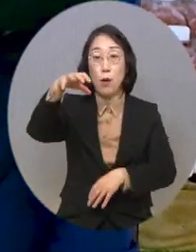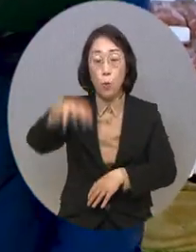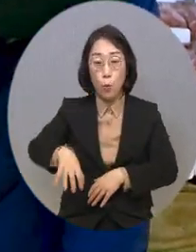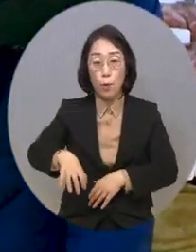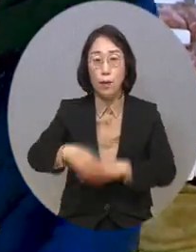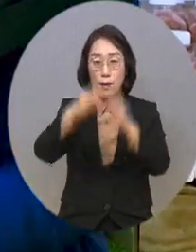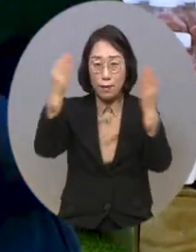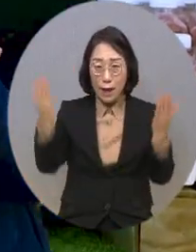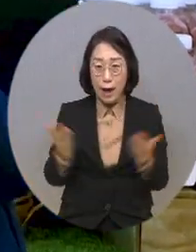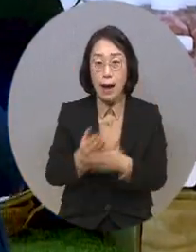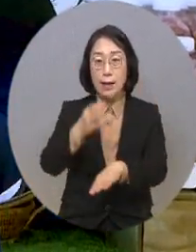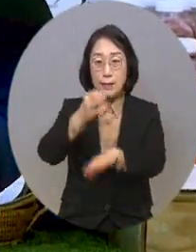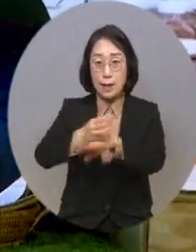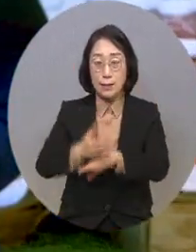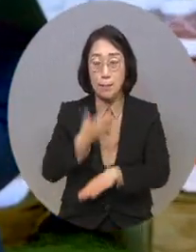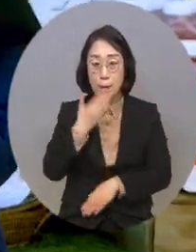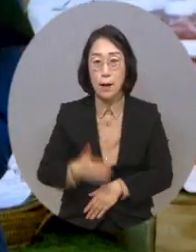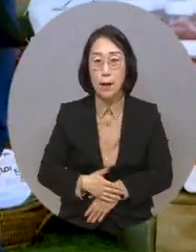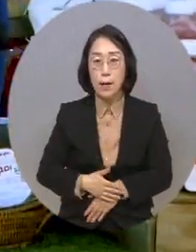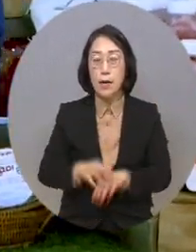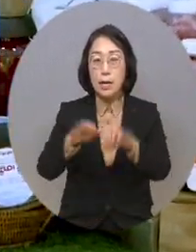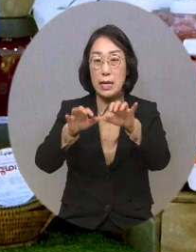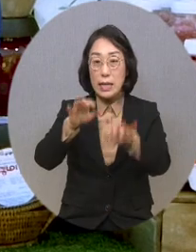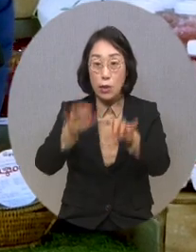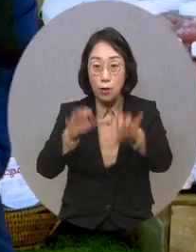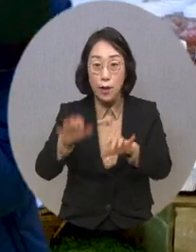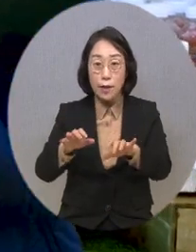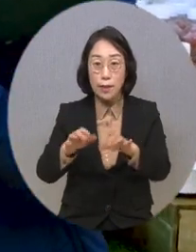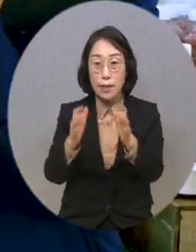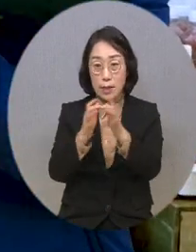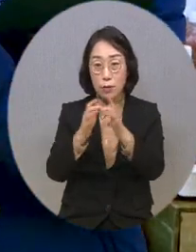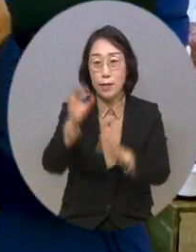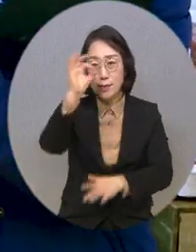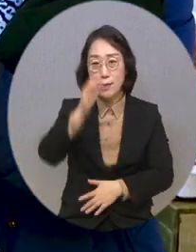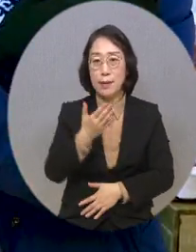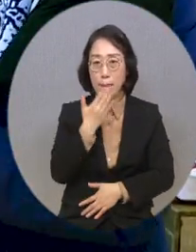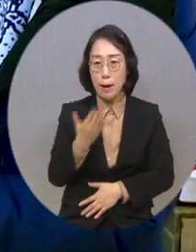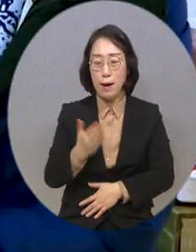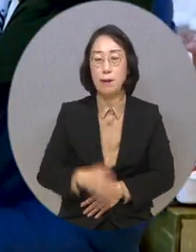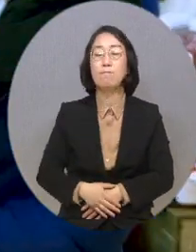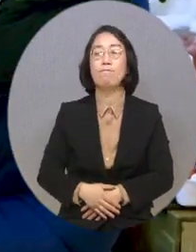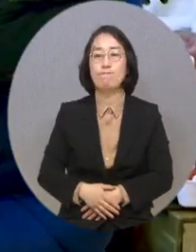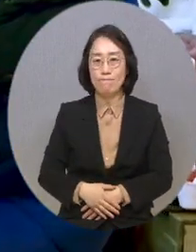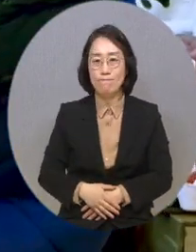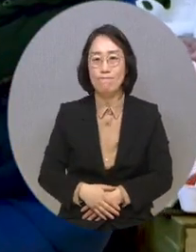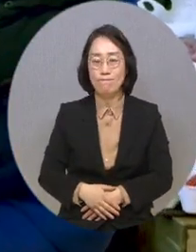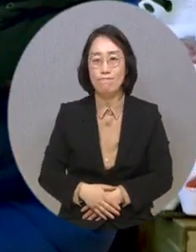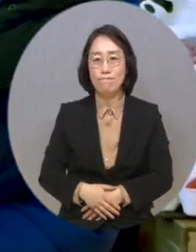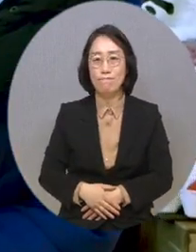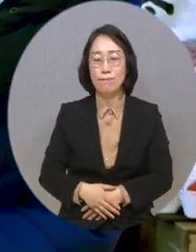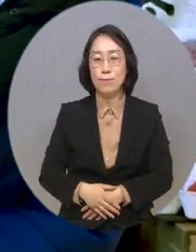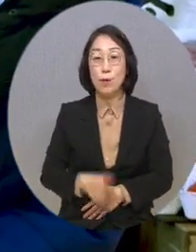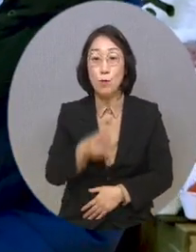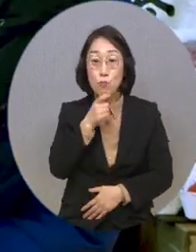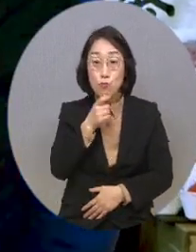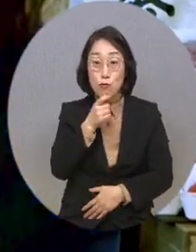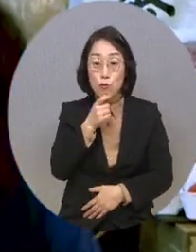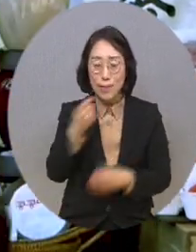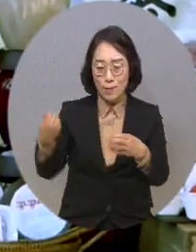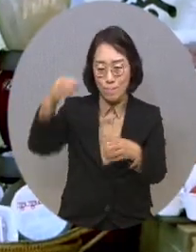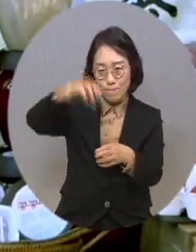다 구입할 수 있다는 거예요? 그럼 손가락으로 남도장터만 누르면 되거든. 그렇지. 아우, 예. 그래요. 바로 예 생수 사서 빨리 누르세요.